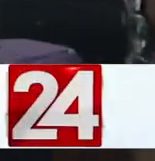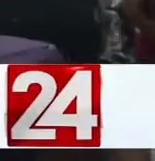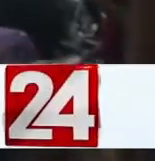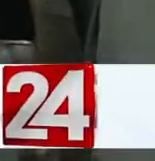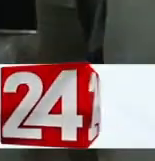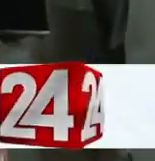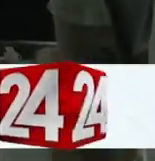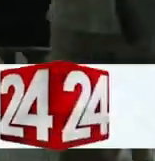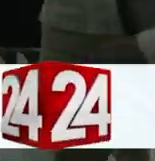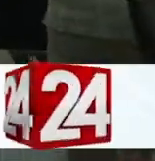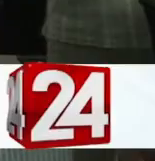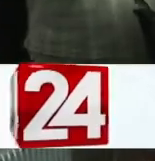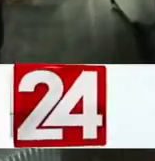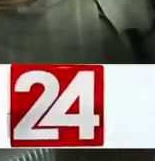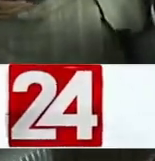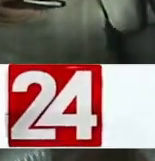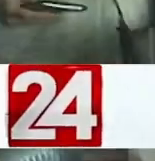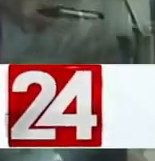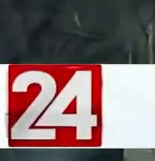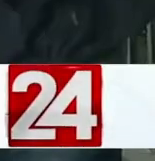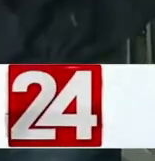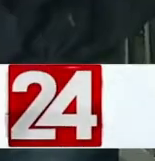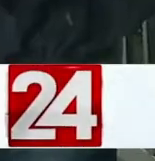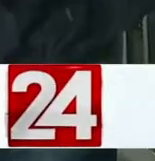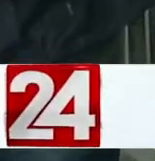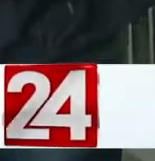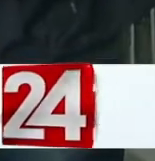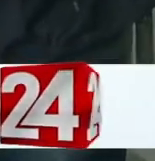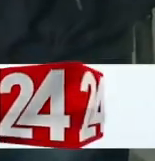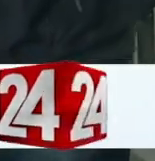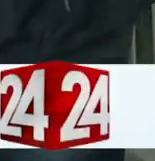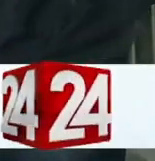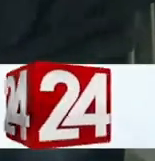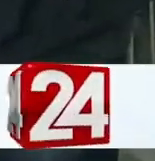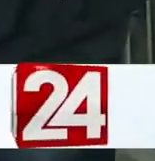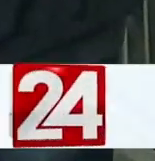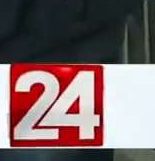Team Voltes 5 Legacy. Let's go!